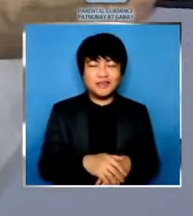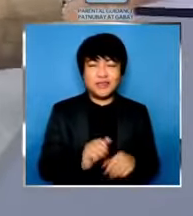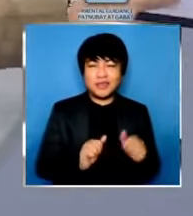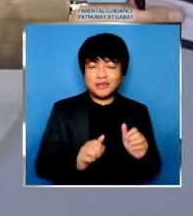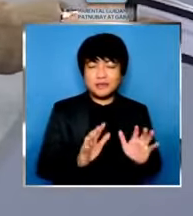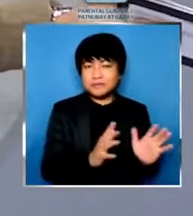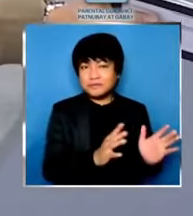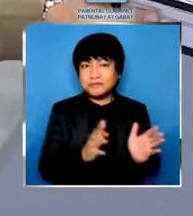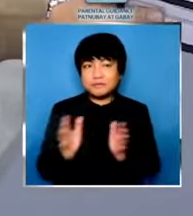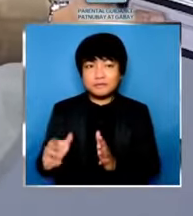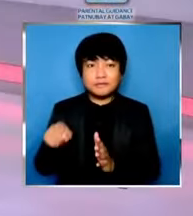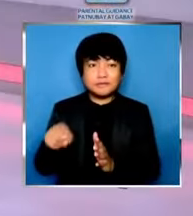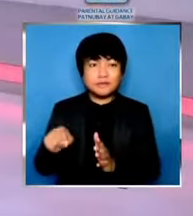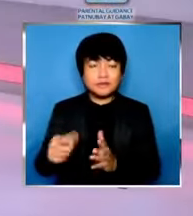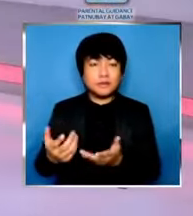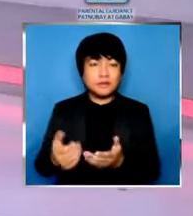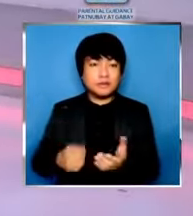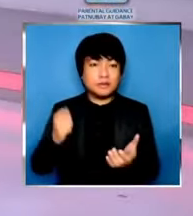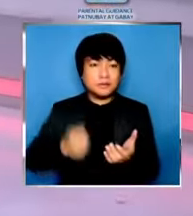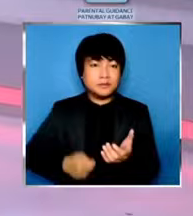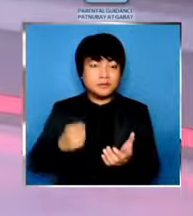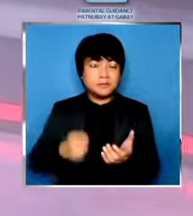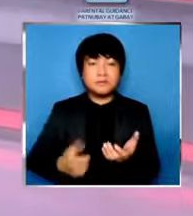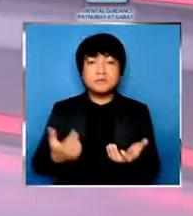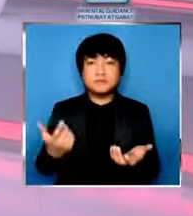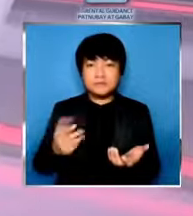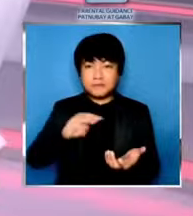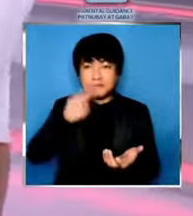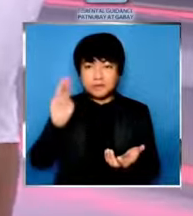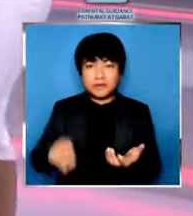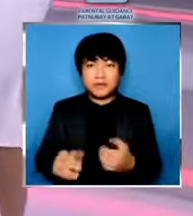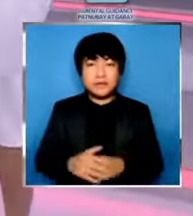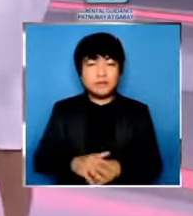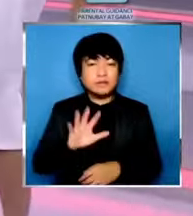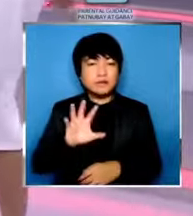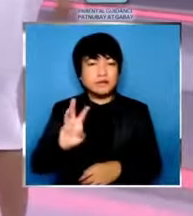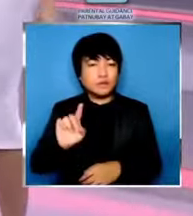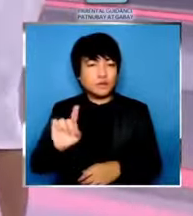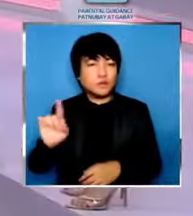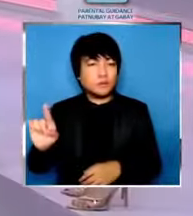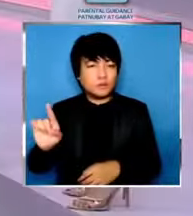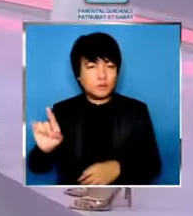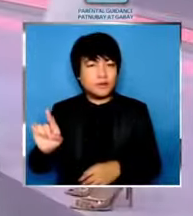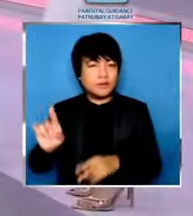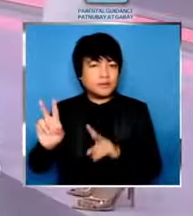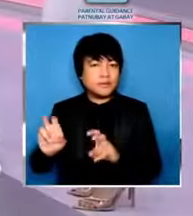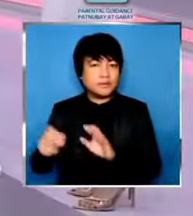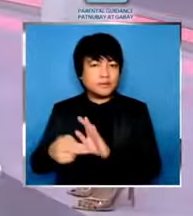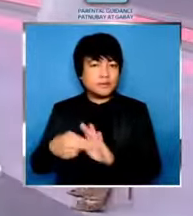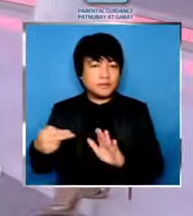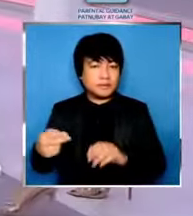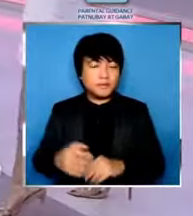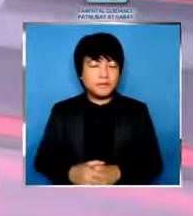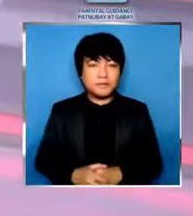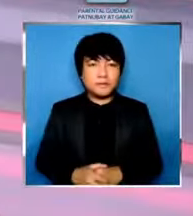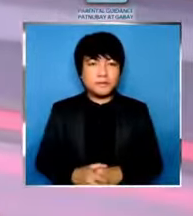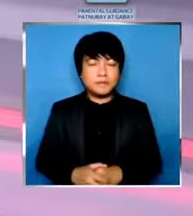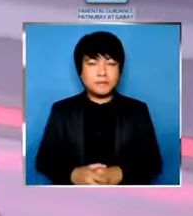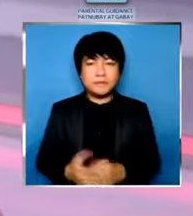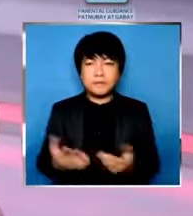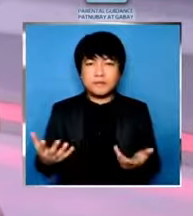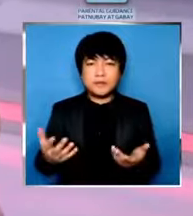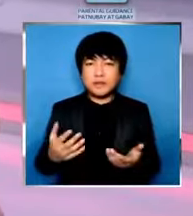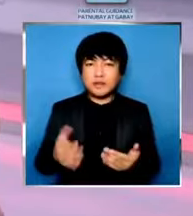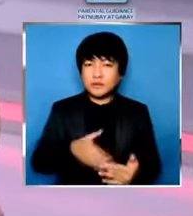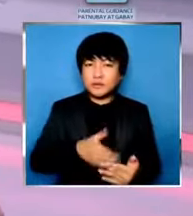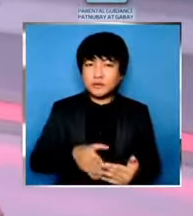matitikas na Barangay Tanod ng Barangay 561 sa Maybila. Ang 561 Warriors na sina Elmer, Eric at Nicole. Ano naman ang cheer natin dyan?